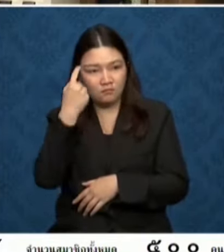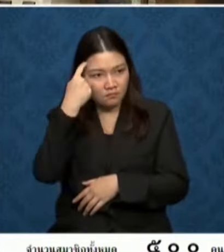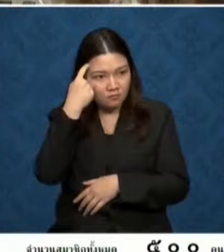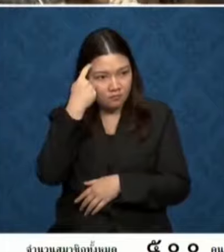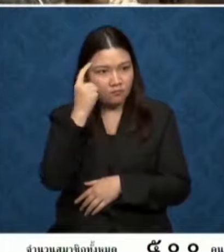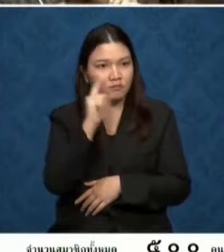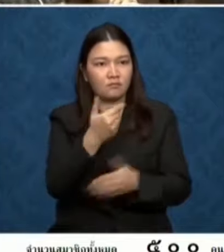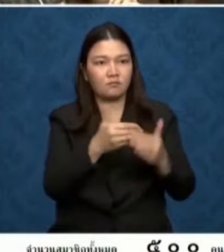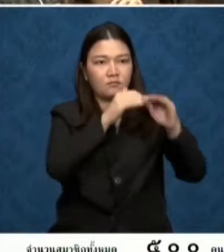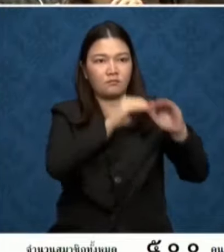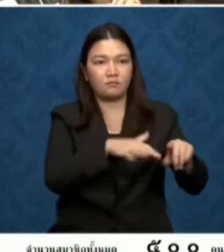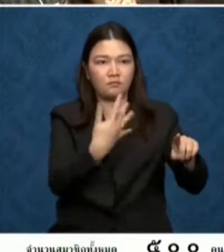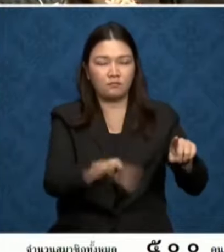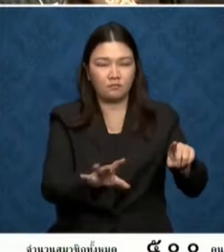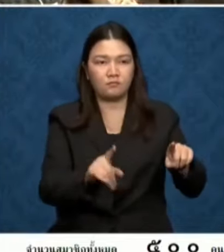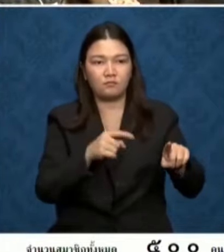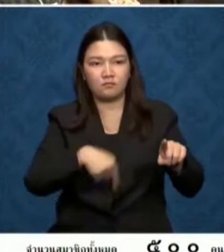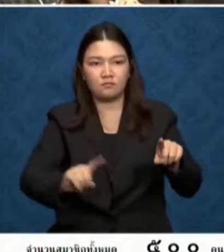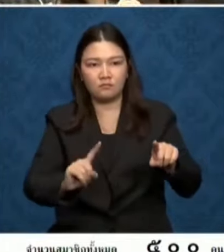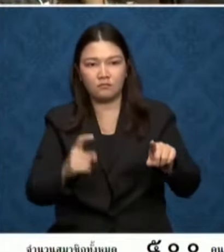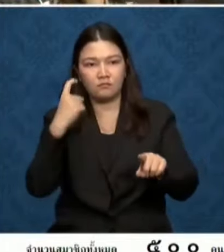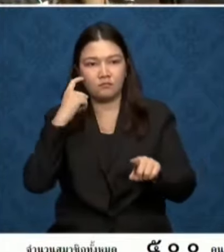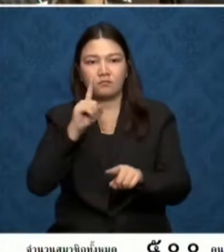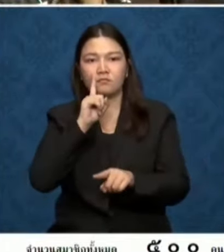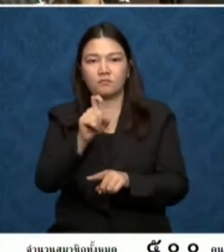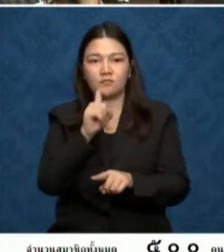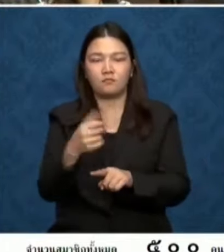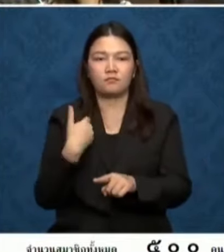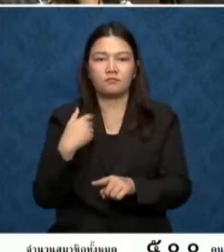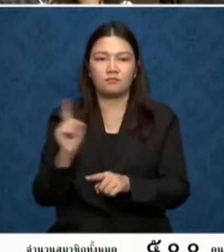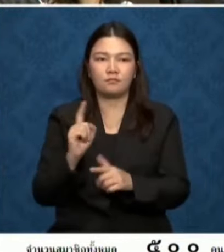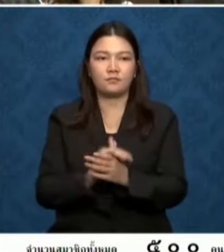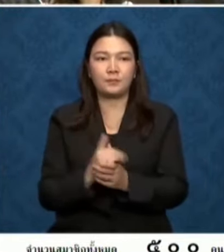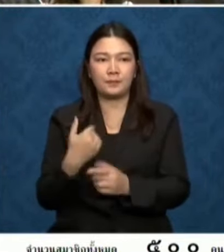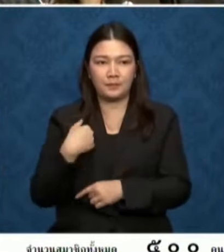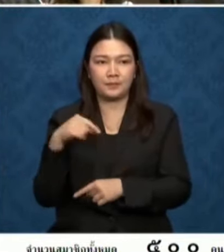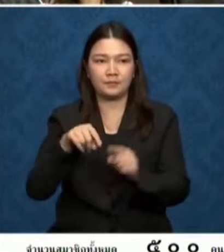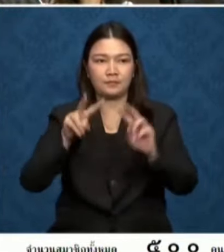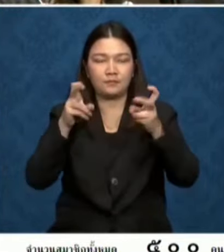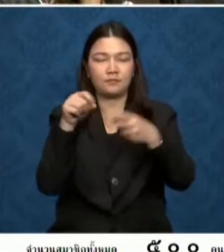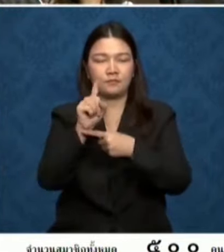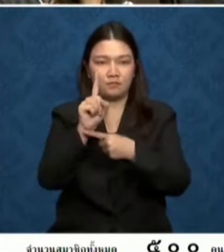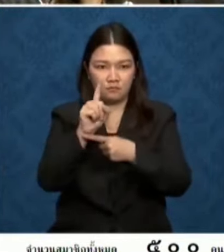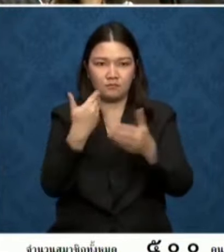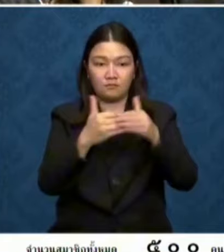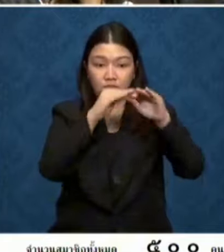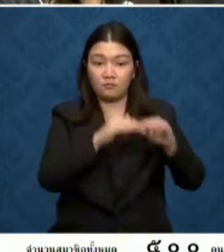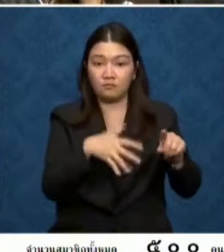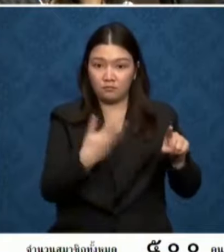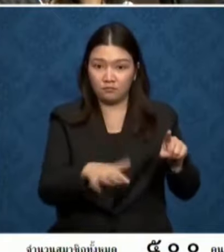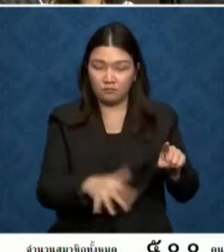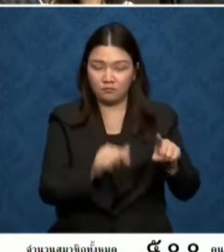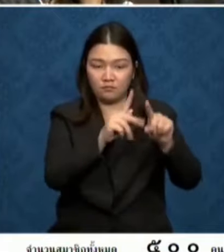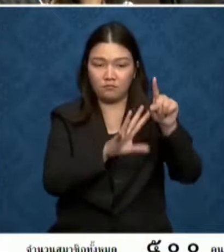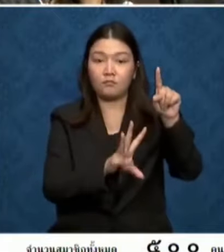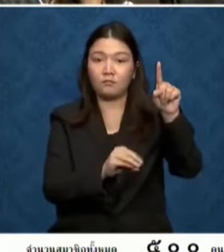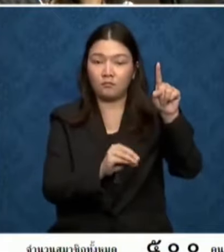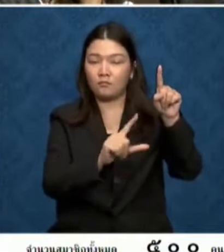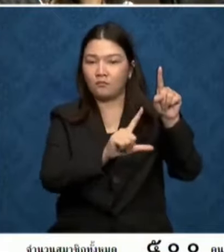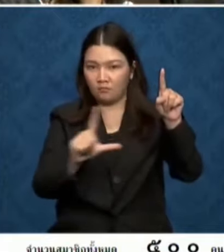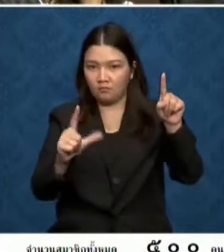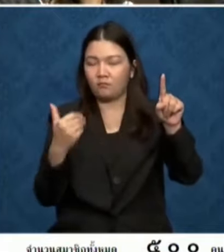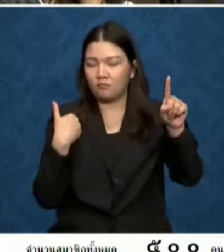ไปแล้วค่ะแต่ว่าอย่างไรก็ตามนะคะยังมีข้อซักถามนะคะเพราะว่าหลายรายการที่ปรับลดไปแล้วประมาณ60ล้านก็มีราย